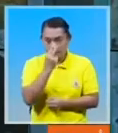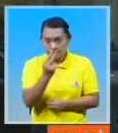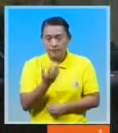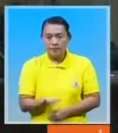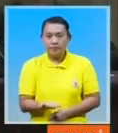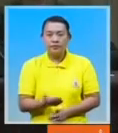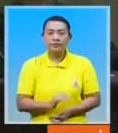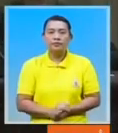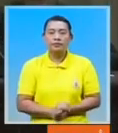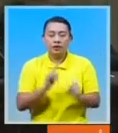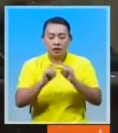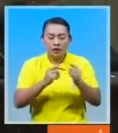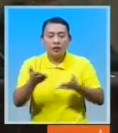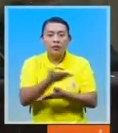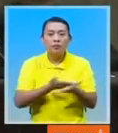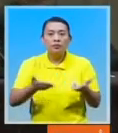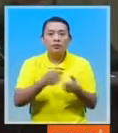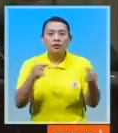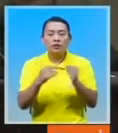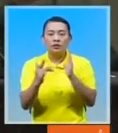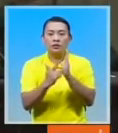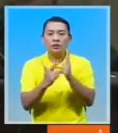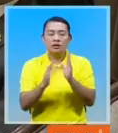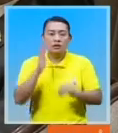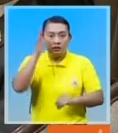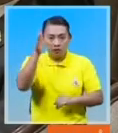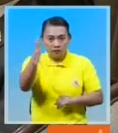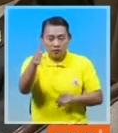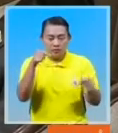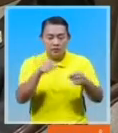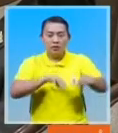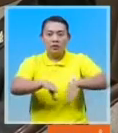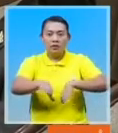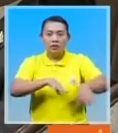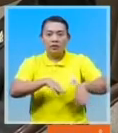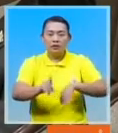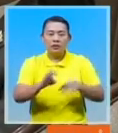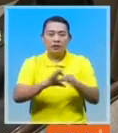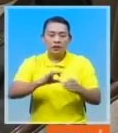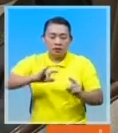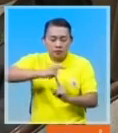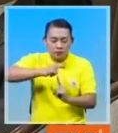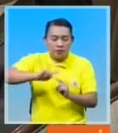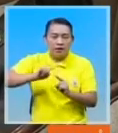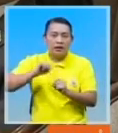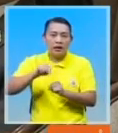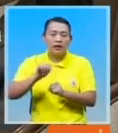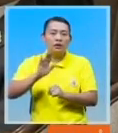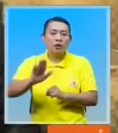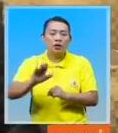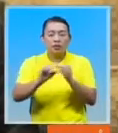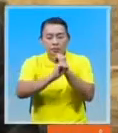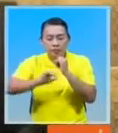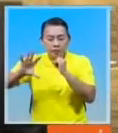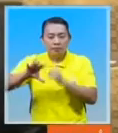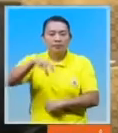มครับไปดูการพูดคุยกันนะครับถึงเทคโนโลยีที่มันจะเกิดขึ้นในอนาคตจากการจัดสรรคลื่นความถี่นะครับวันนี้ที่สำนักงานคณะกรรมการกิจ